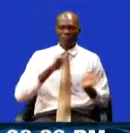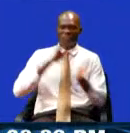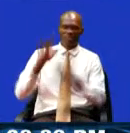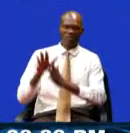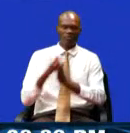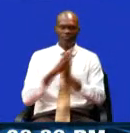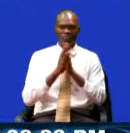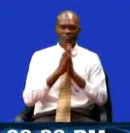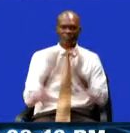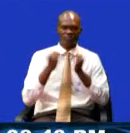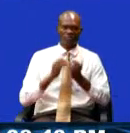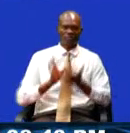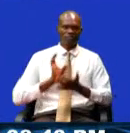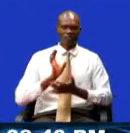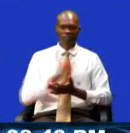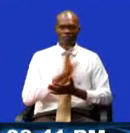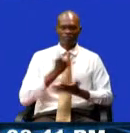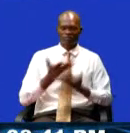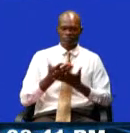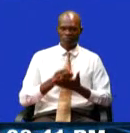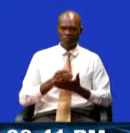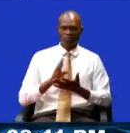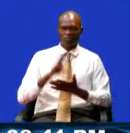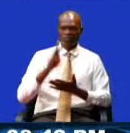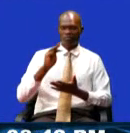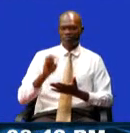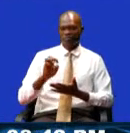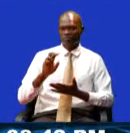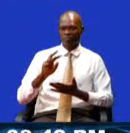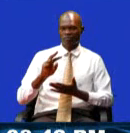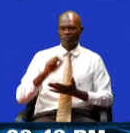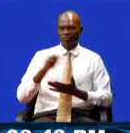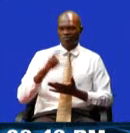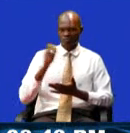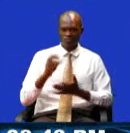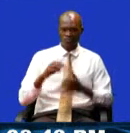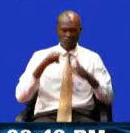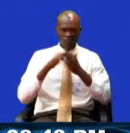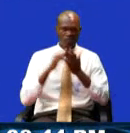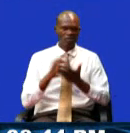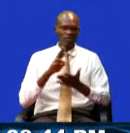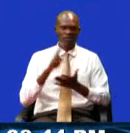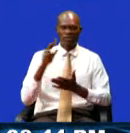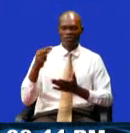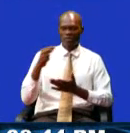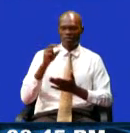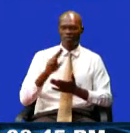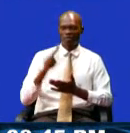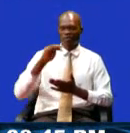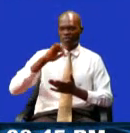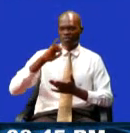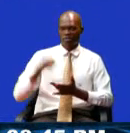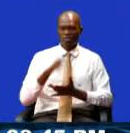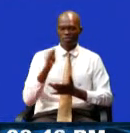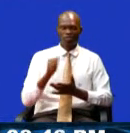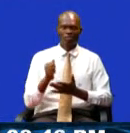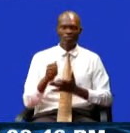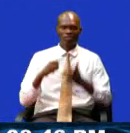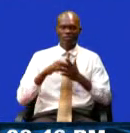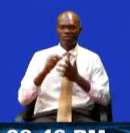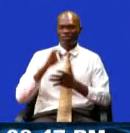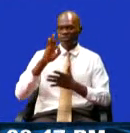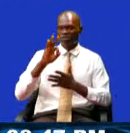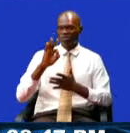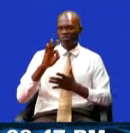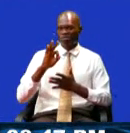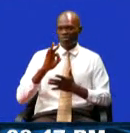Kumachelo eni kamiti mara uwezo fande sub-county nero maugunja kuroto golomenda mara umo milio na deka nukta chiel mabende ibiro